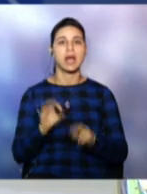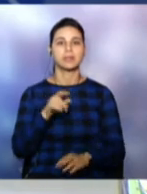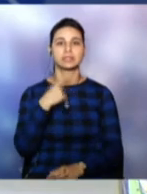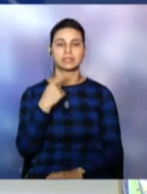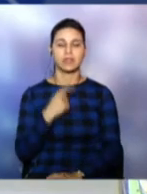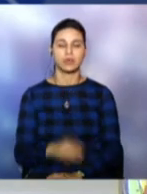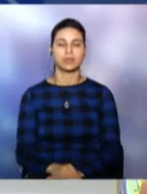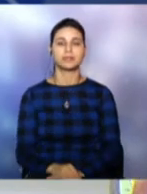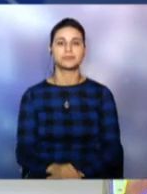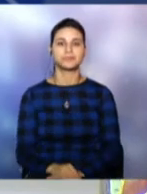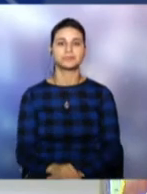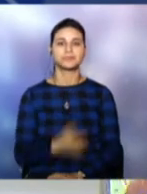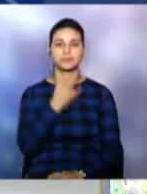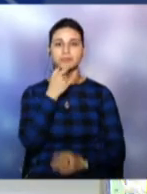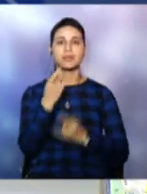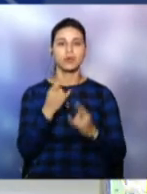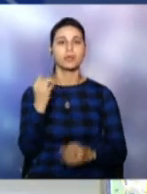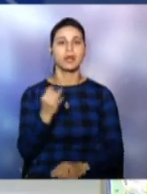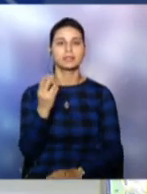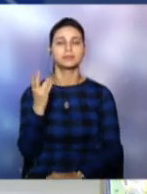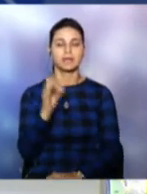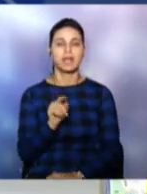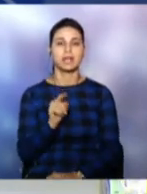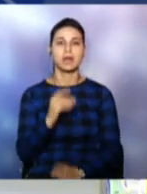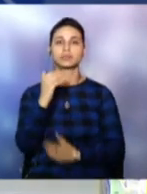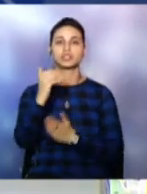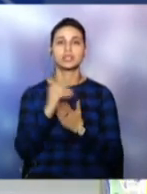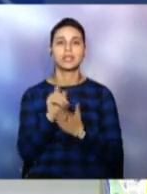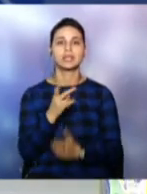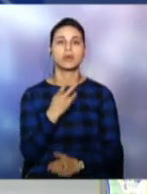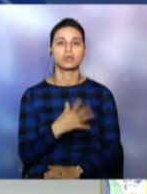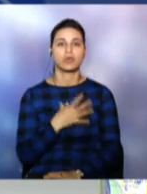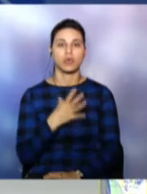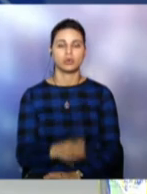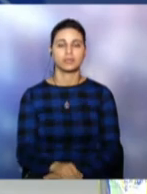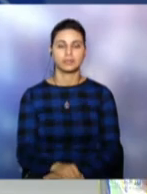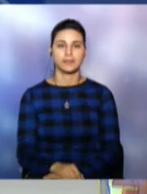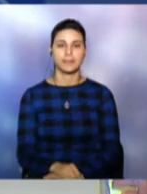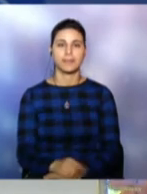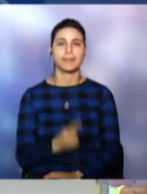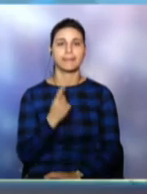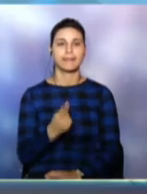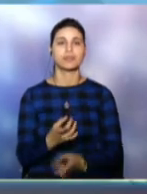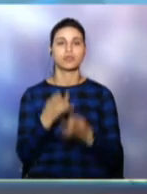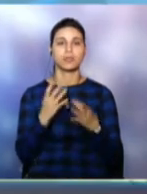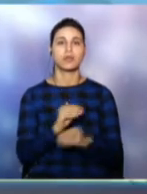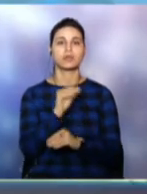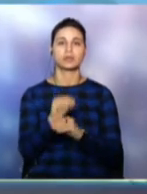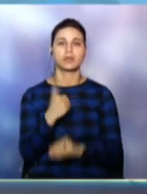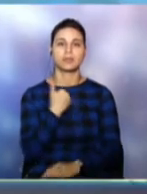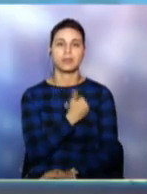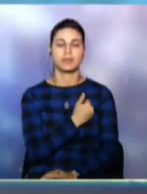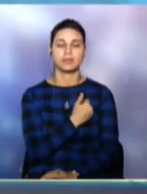საუბარი? ეს გასაგებია, მაყურებელს ჰქონდა ინტერესი, მაგრამ შედეგი რა უნდა გქონდეს? ერთი უბრალოდ მინდა დავამატო